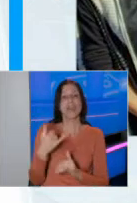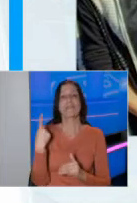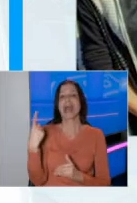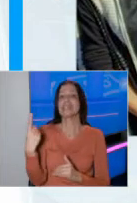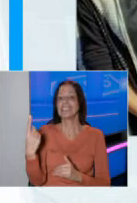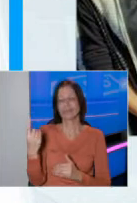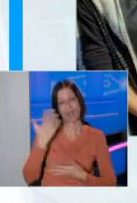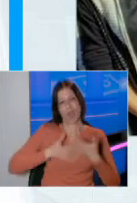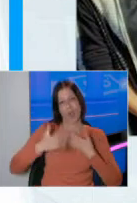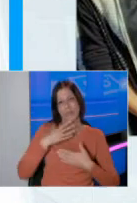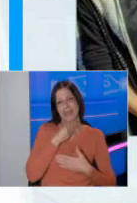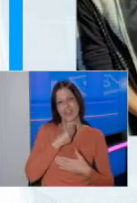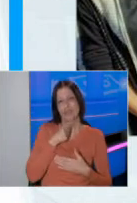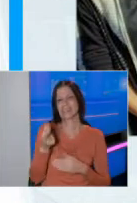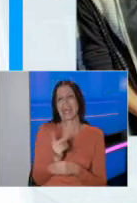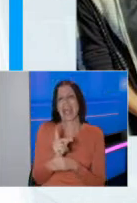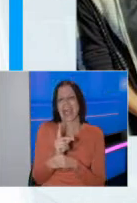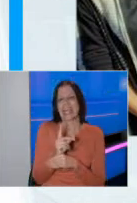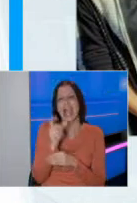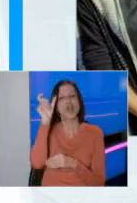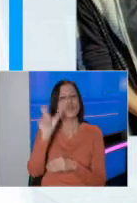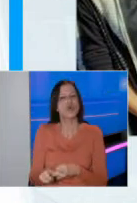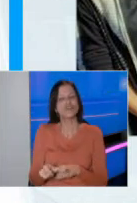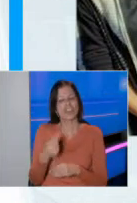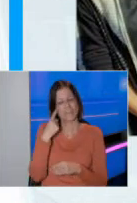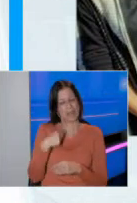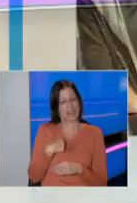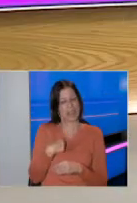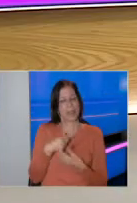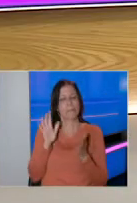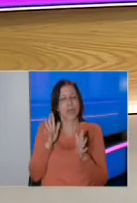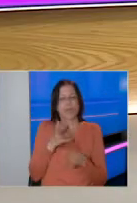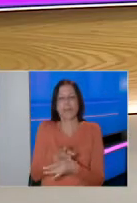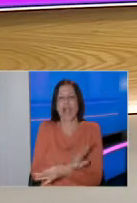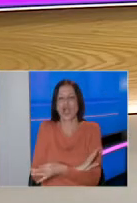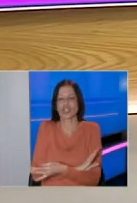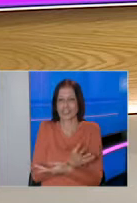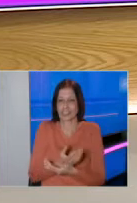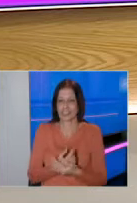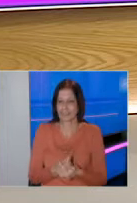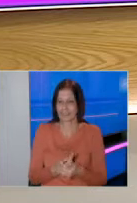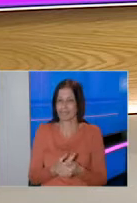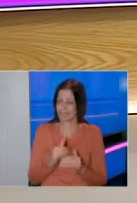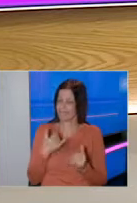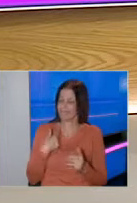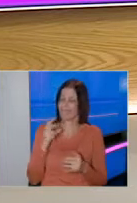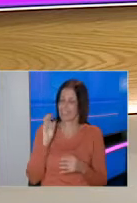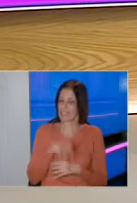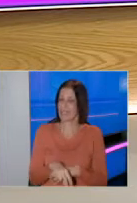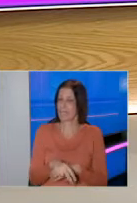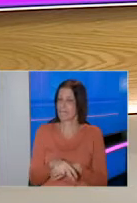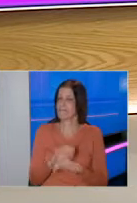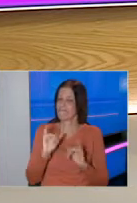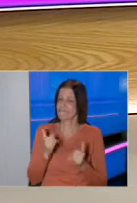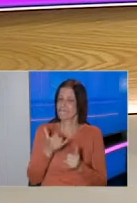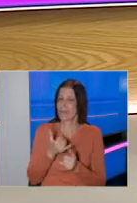את העולים מאתיופיה. זה רגע אנושי, ובעיניי, מאוד מרגש. אנחנו מצטרפים.